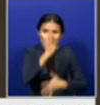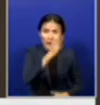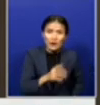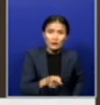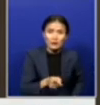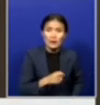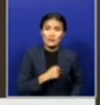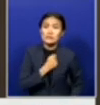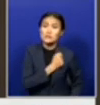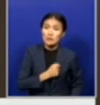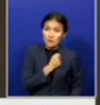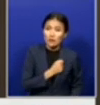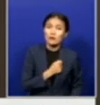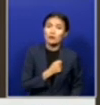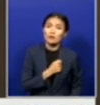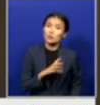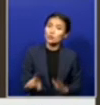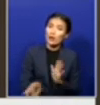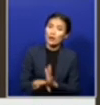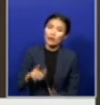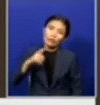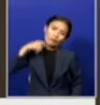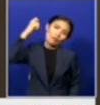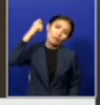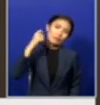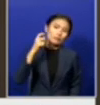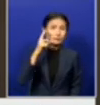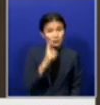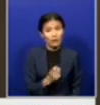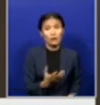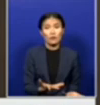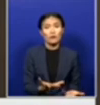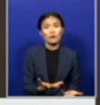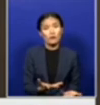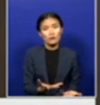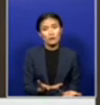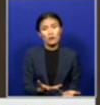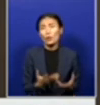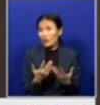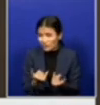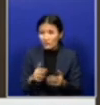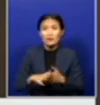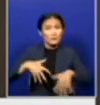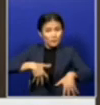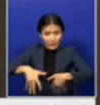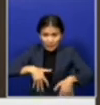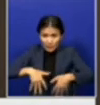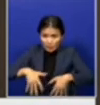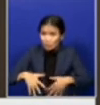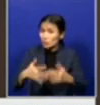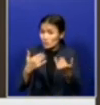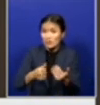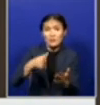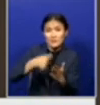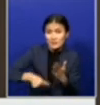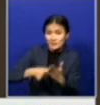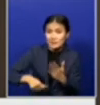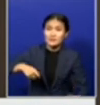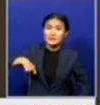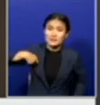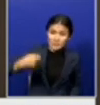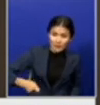หลักคิดในเรื่องนี้กับผมอยากจะกราบเรียนว่าในเมื่อพี่น้องประชาชนเนี่ยเป็นผู้เสียภาษีเป็นคนจ่าย